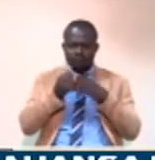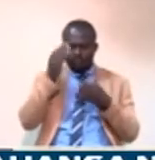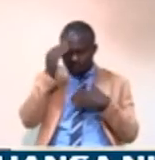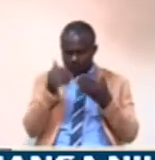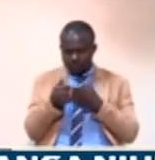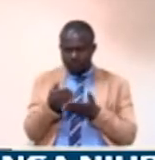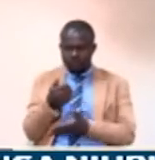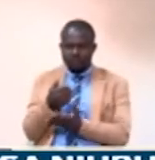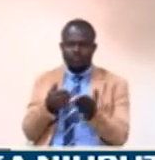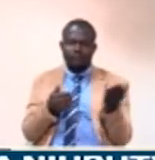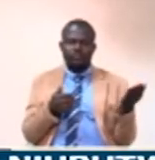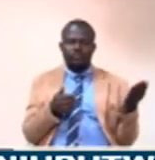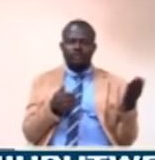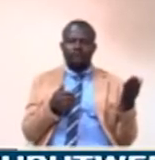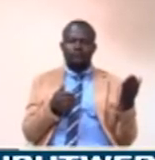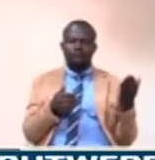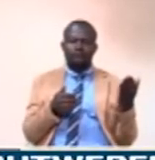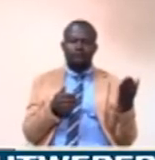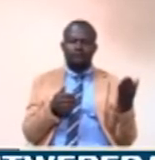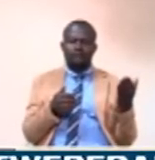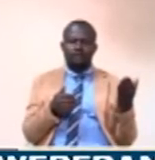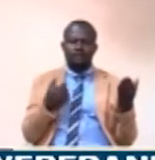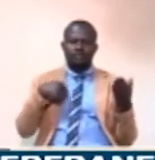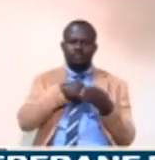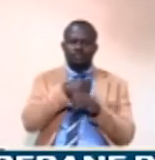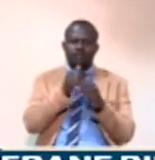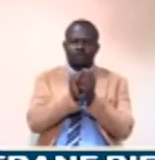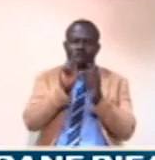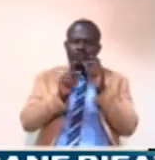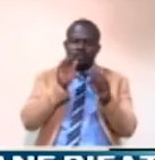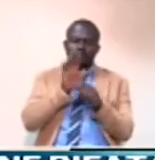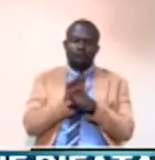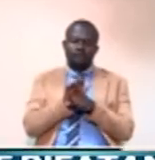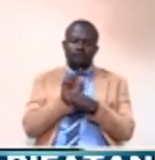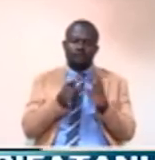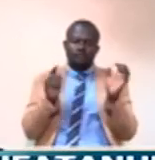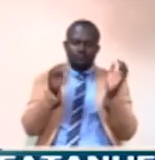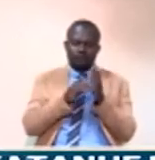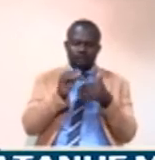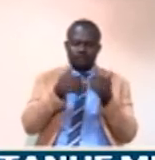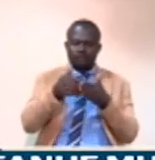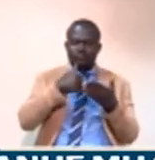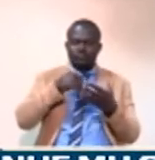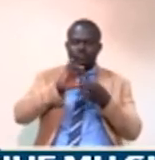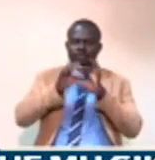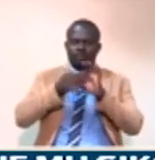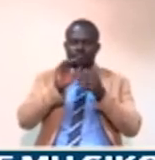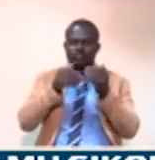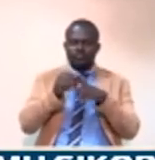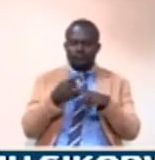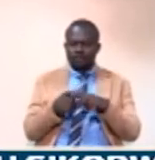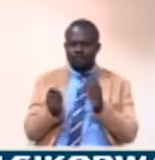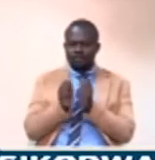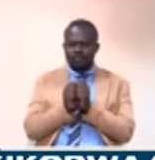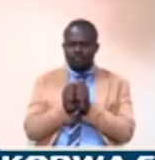ndetse n'ingengabitekerezo ya Jenoside. Iyi miryango ikorana n'abaturage benshi kandi ifite n'abafatanyabikorwa batandukanye